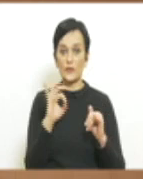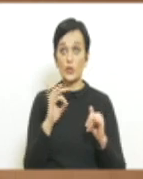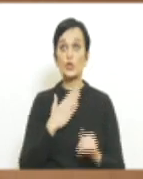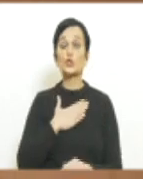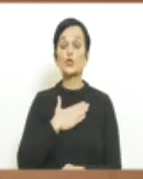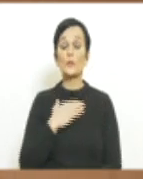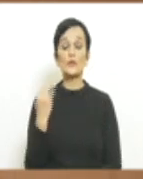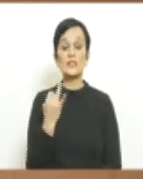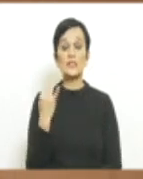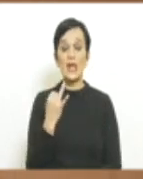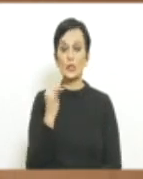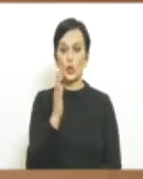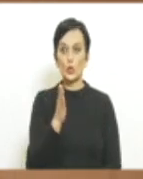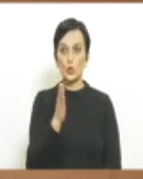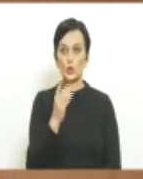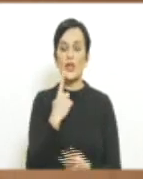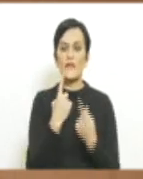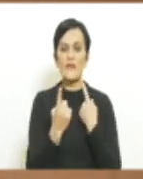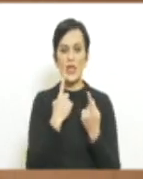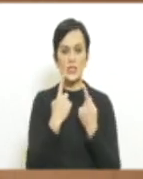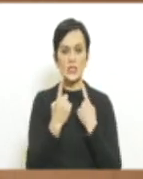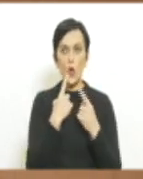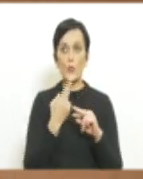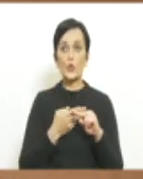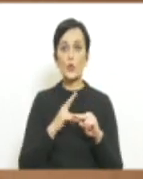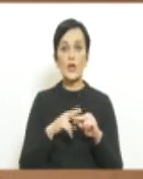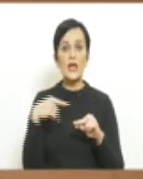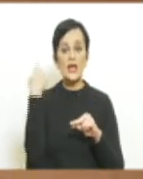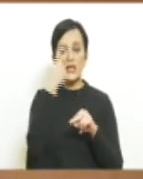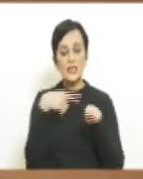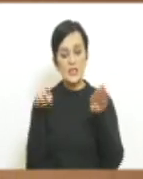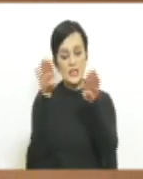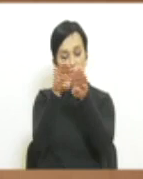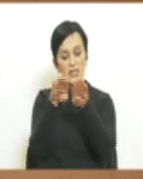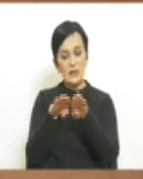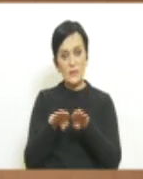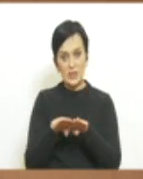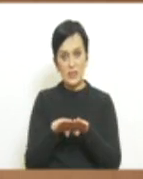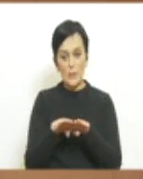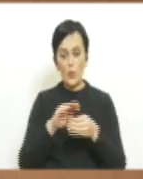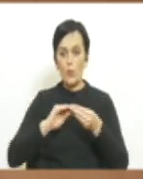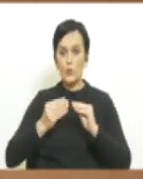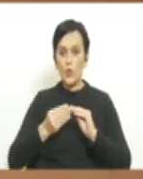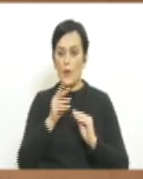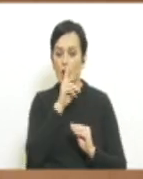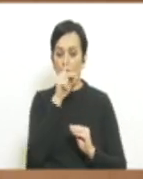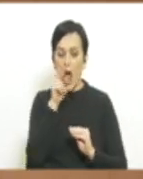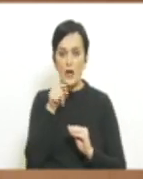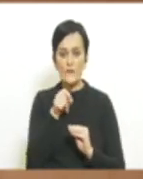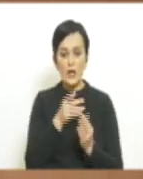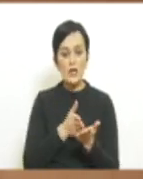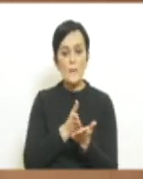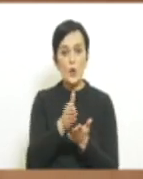Ჩემთვის საინტერესო იქნებოდა გვესაუბრა იმ იდენტიფიცირებულ პრობლემებზე და ხარვეზებზე, რომელიც შეიძლება ამ მიმართულებით არსებობდეს,